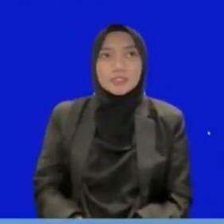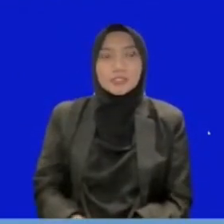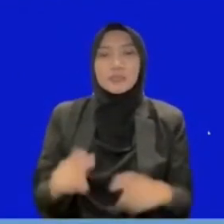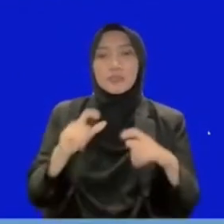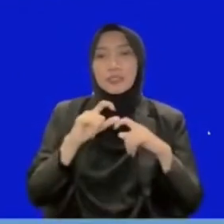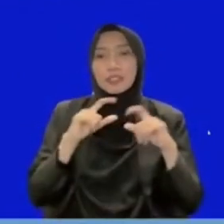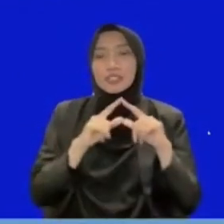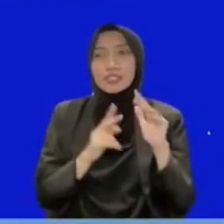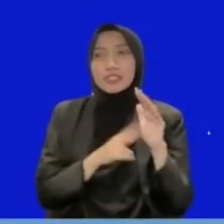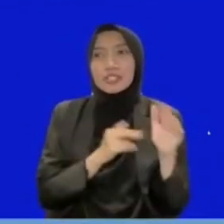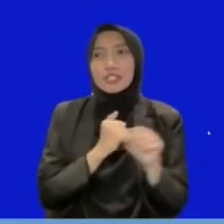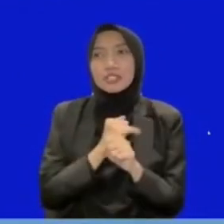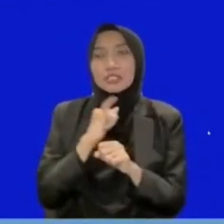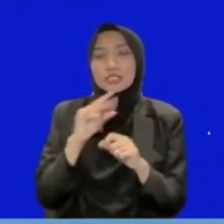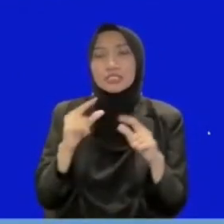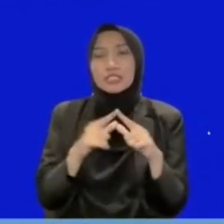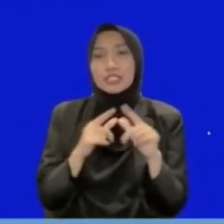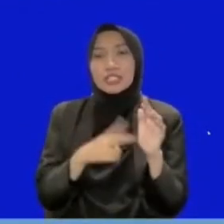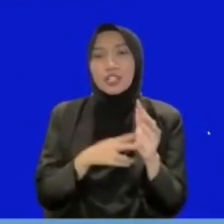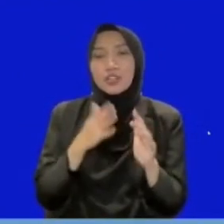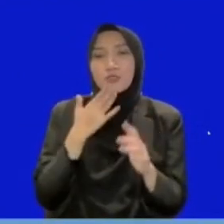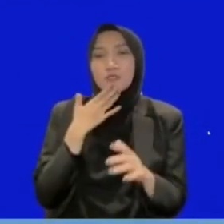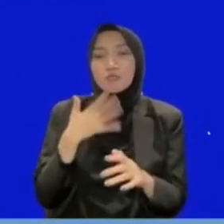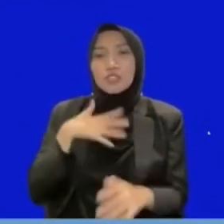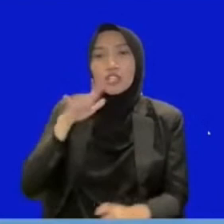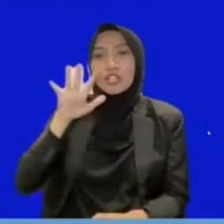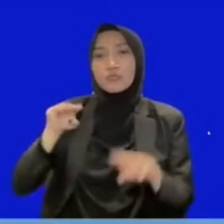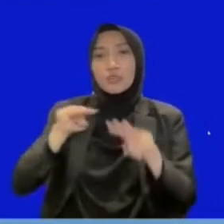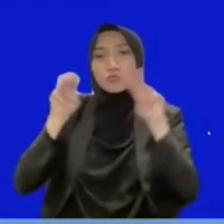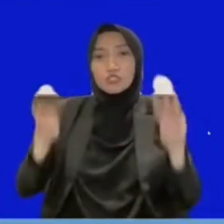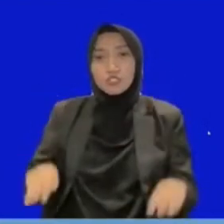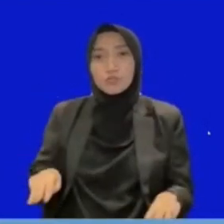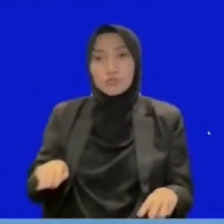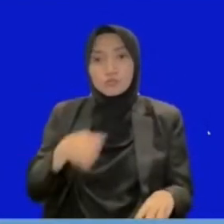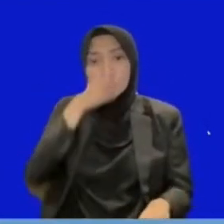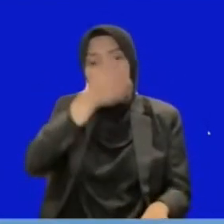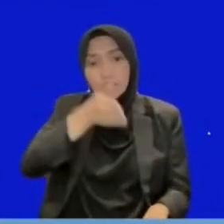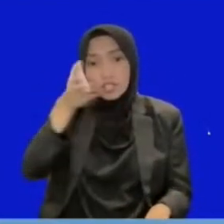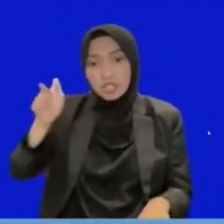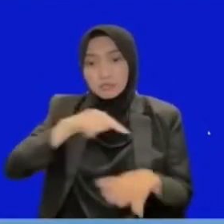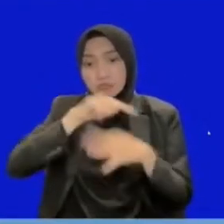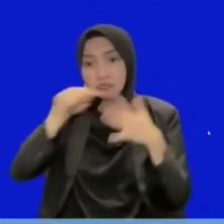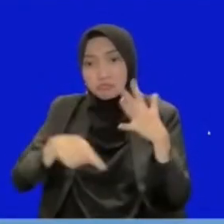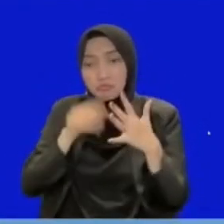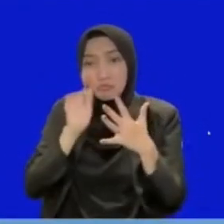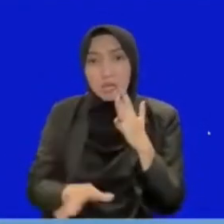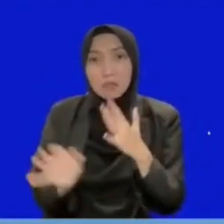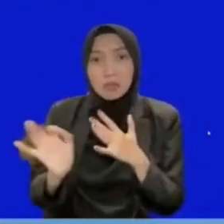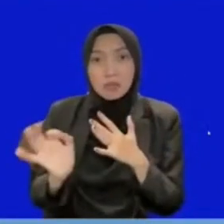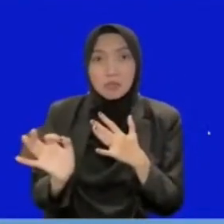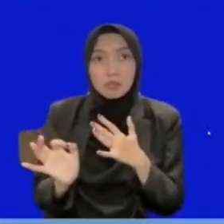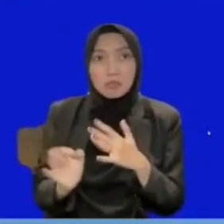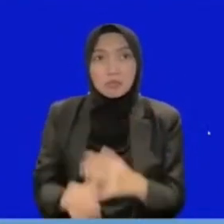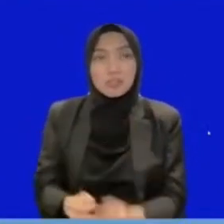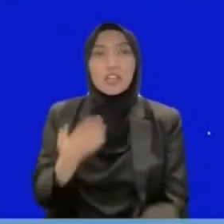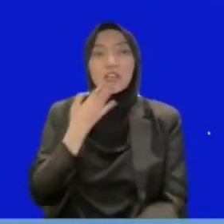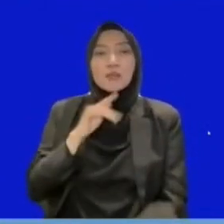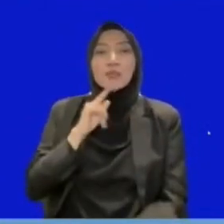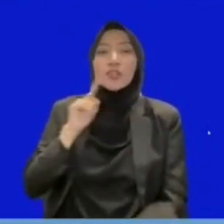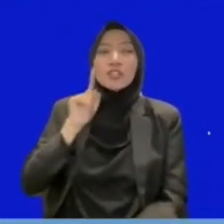Sangiran itu punya 5 museum, apakah ada yang sudah mengunjungi kelima-limanya?